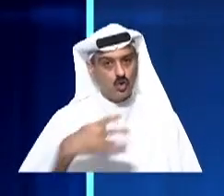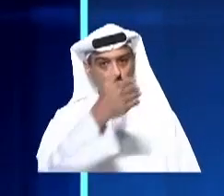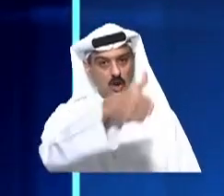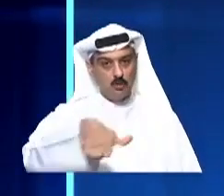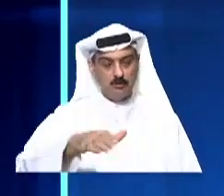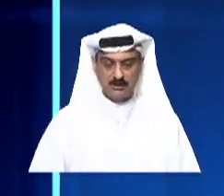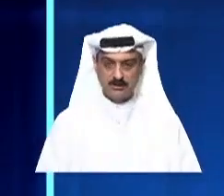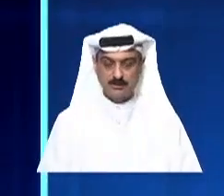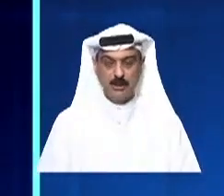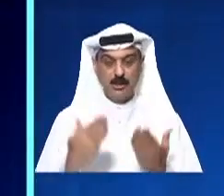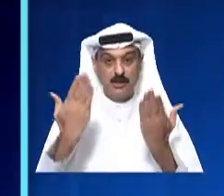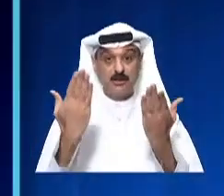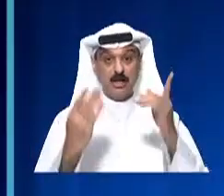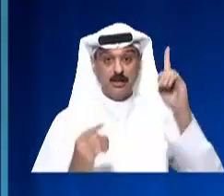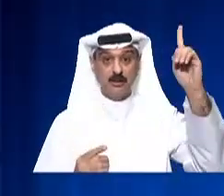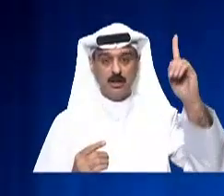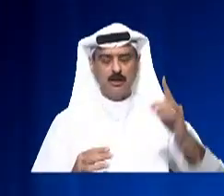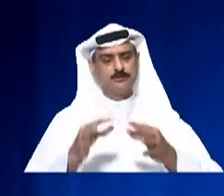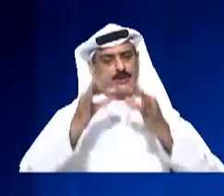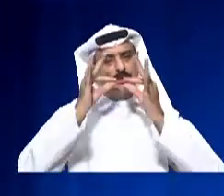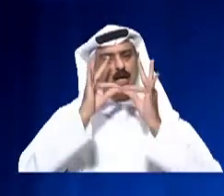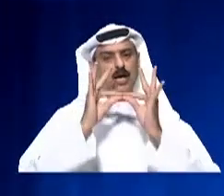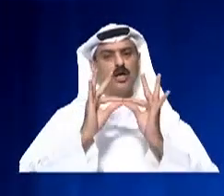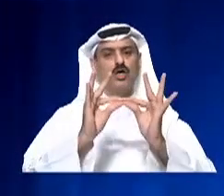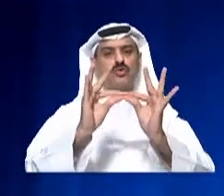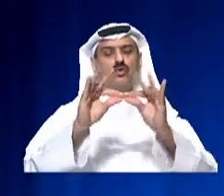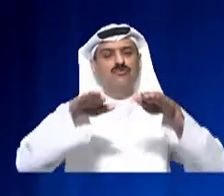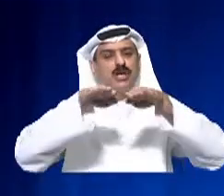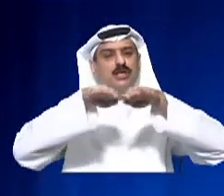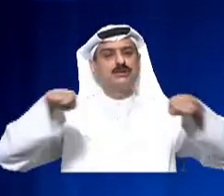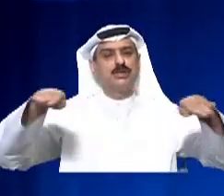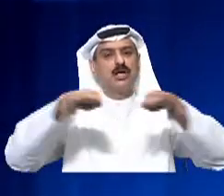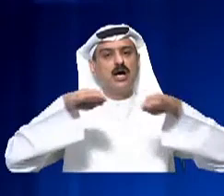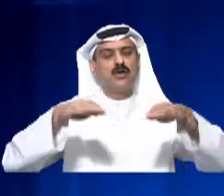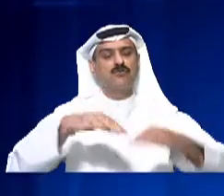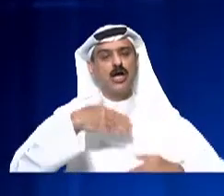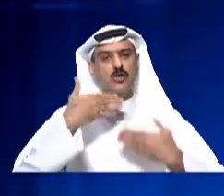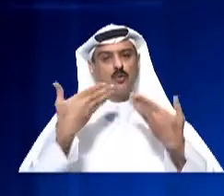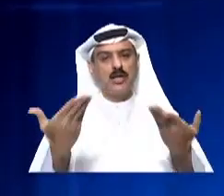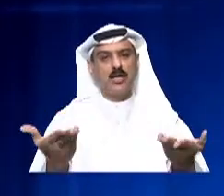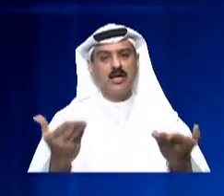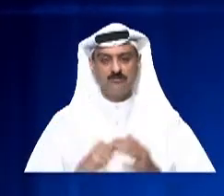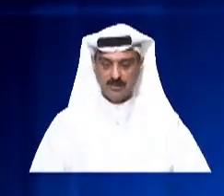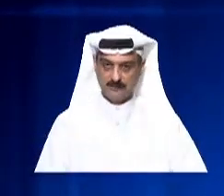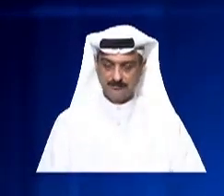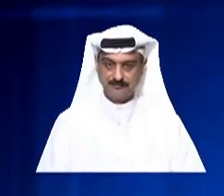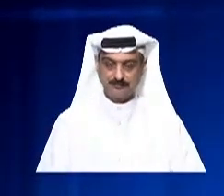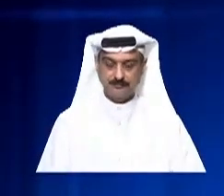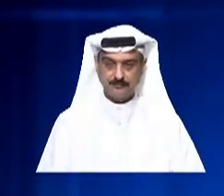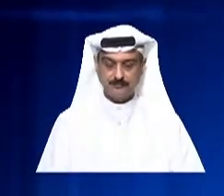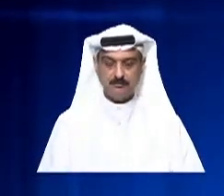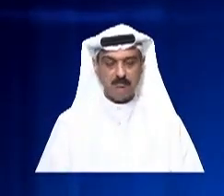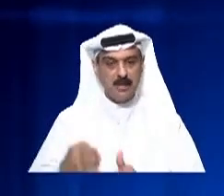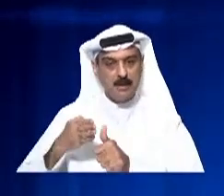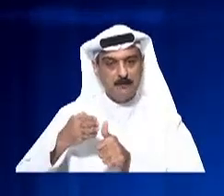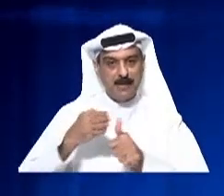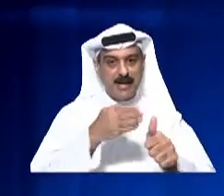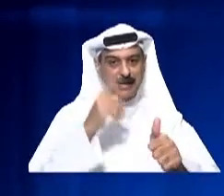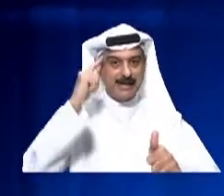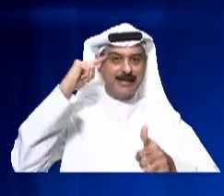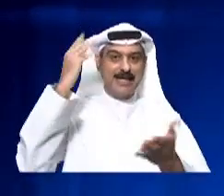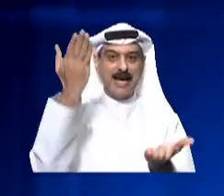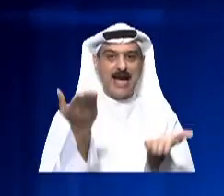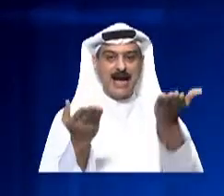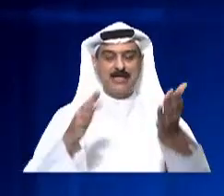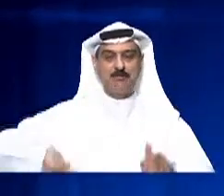داعيا المولى عز وجل أن يديم على دولة الكويت استقرارها وازدهارها تحت ظل القيادة الحكيمة لحضرة صاحب